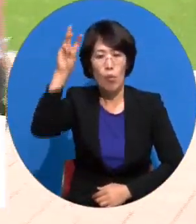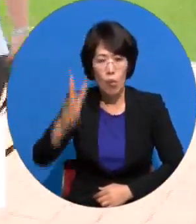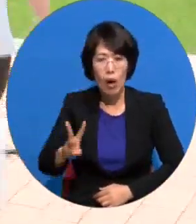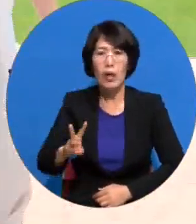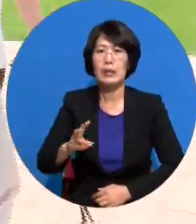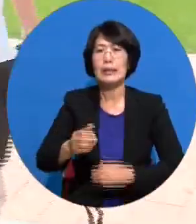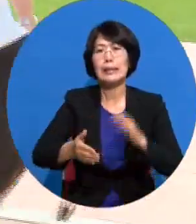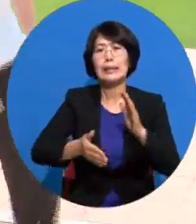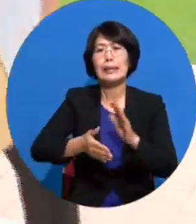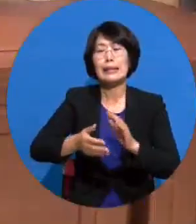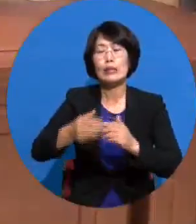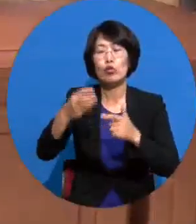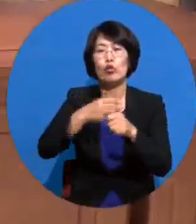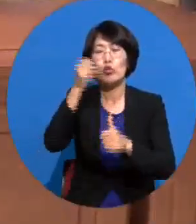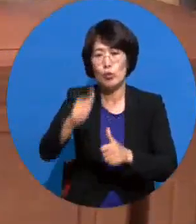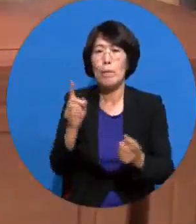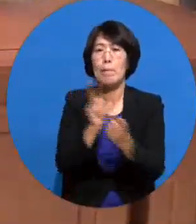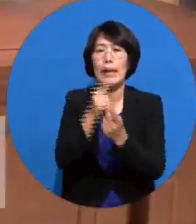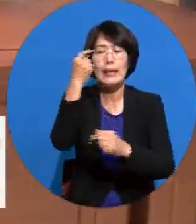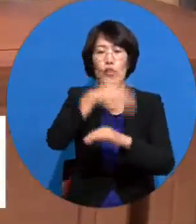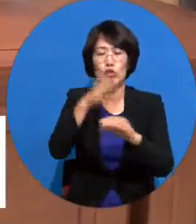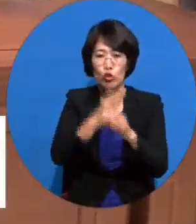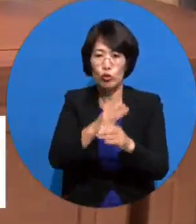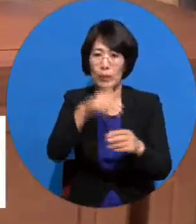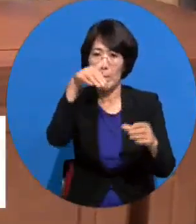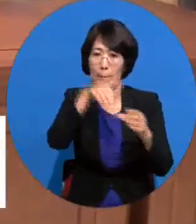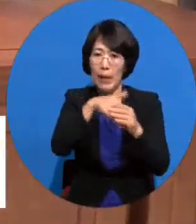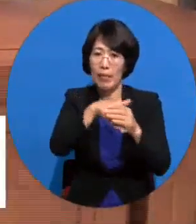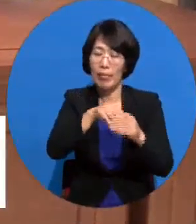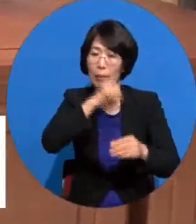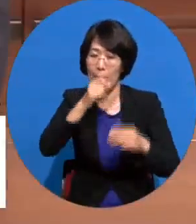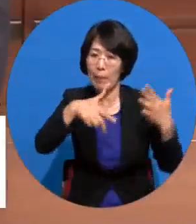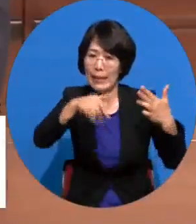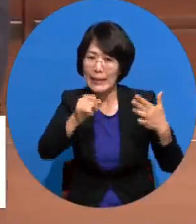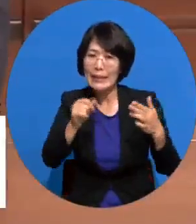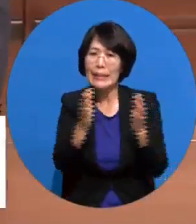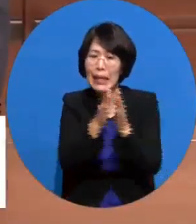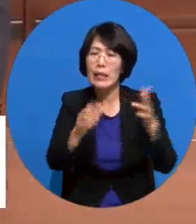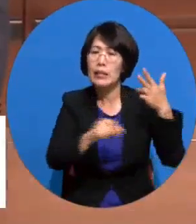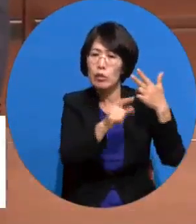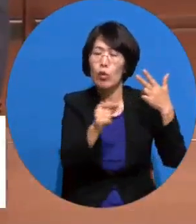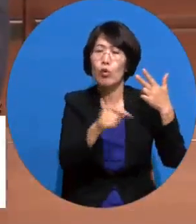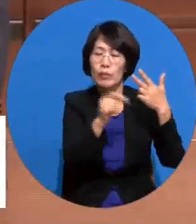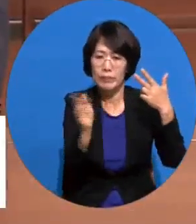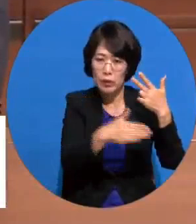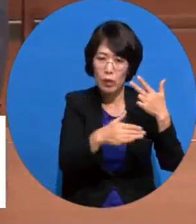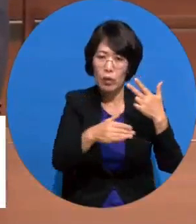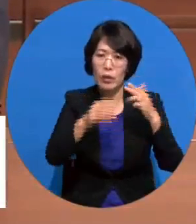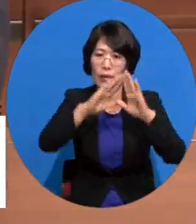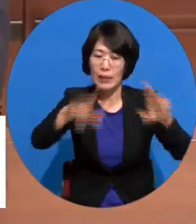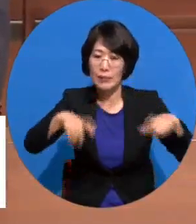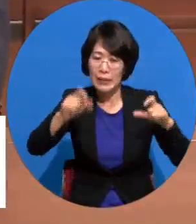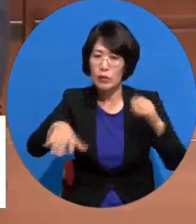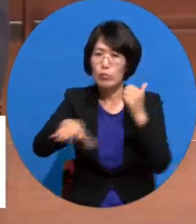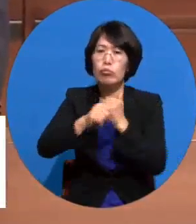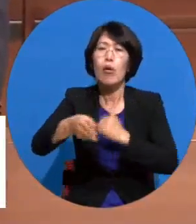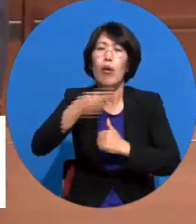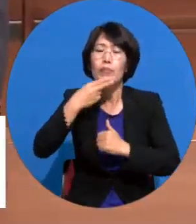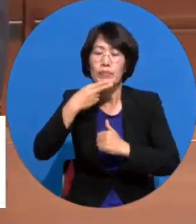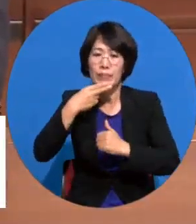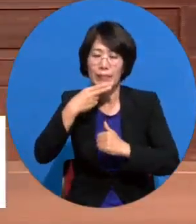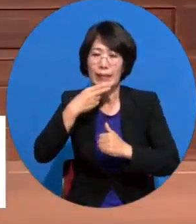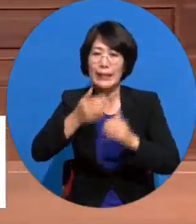예정돼 있습니다. 민선 8기가 시작되는 다음 달 전남의 무소속 시장 군수와 윤석열